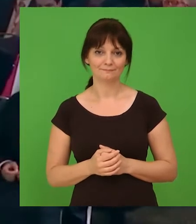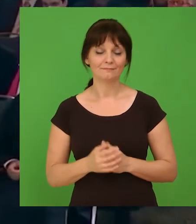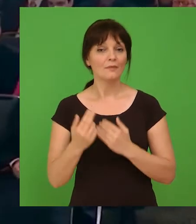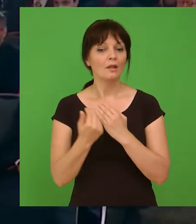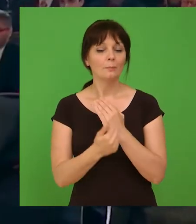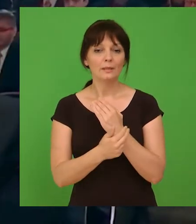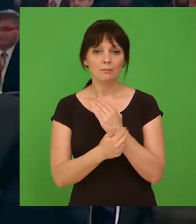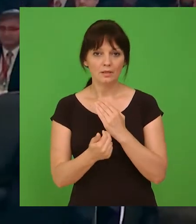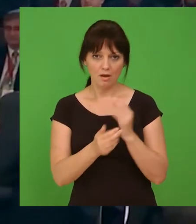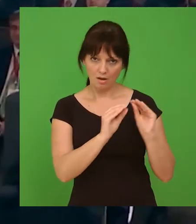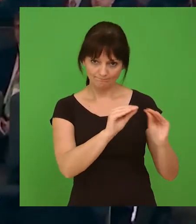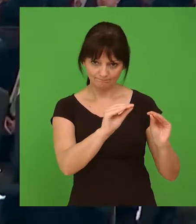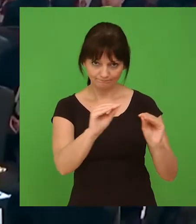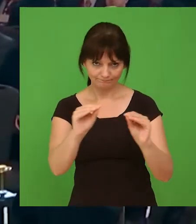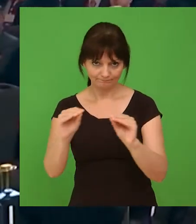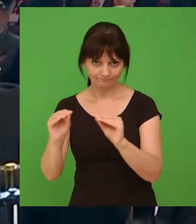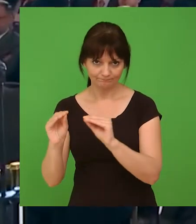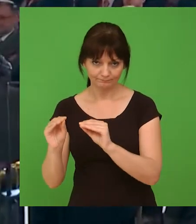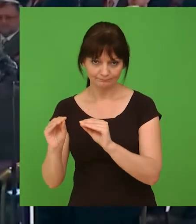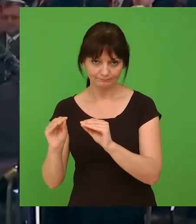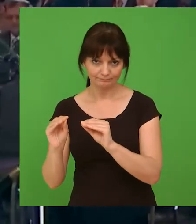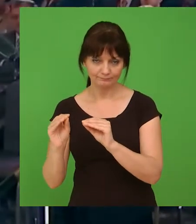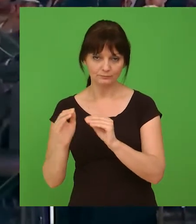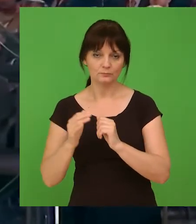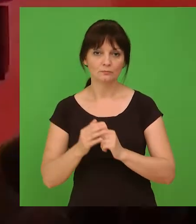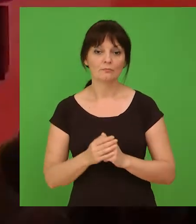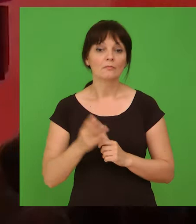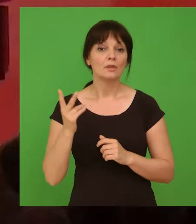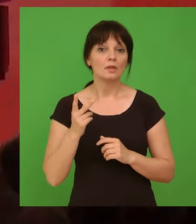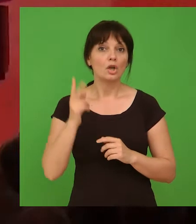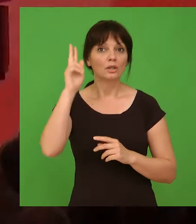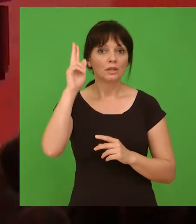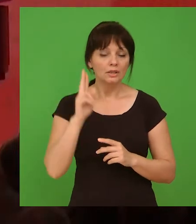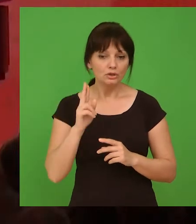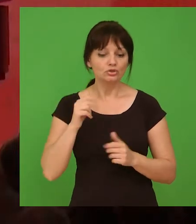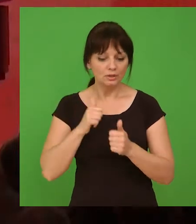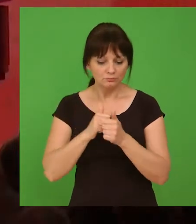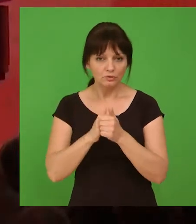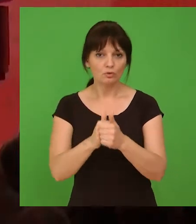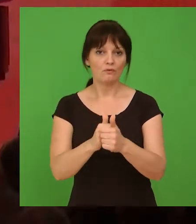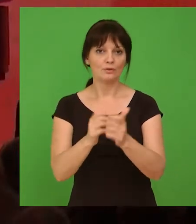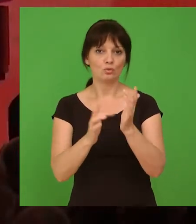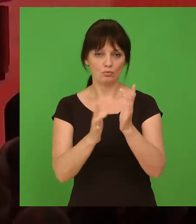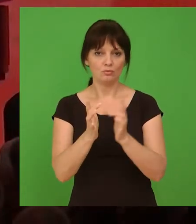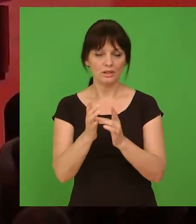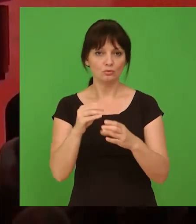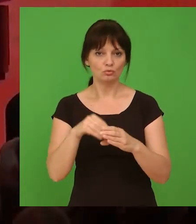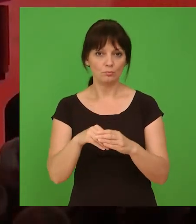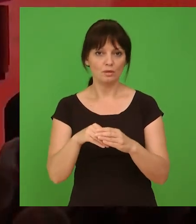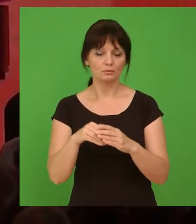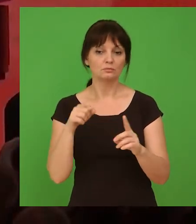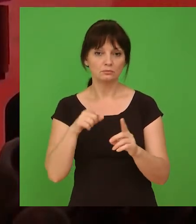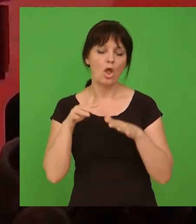A Biblia mindannyiunknak azt tanítja, hogy aki isteni életet akar élni Krisztus Jézusban,